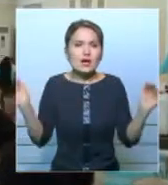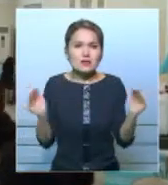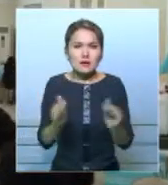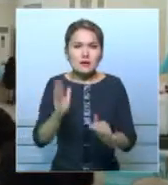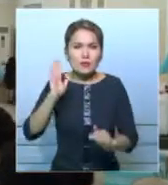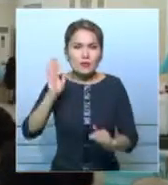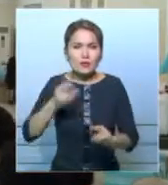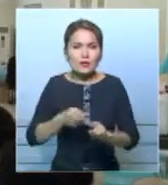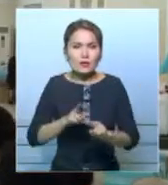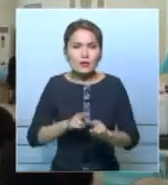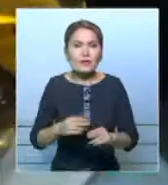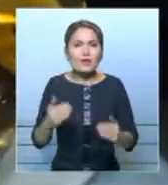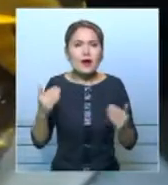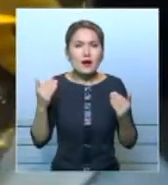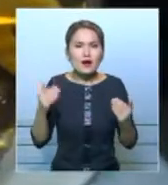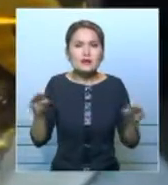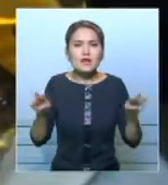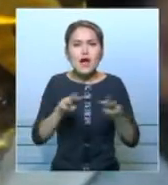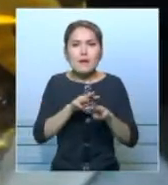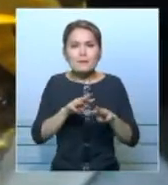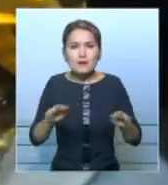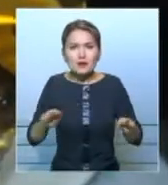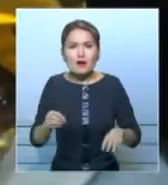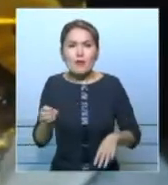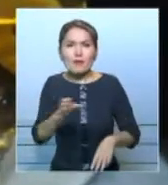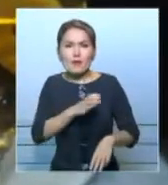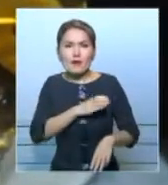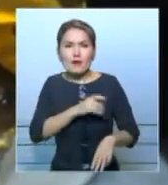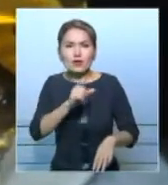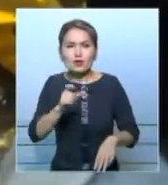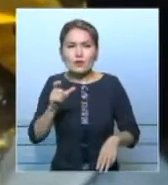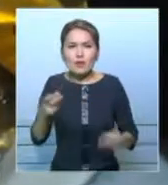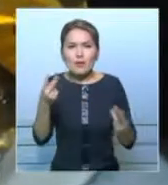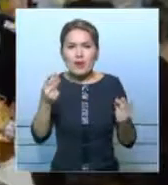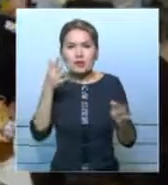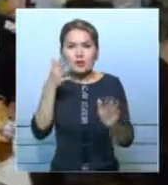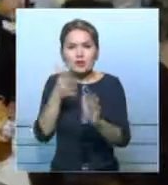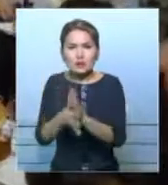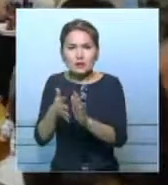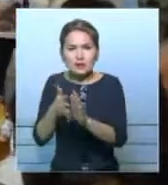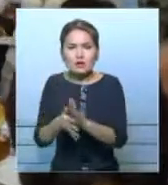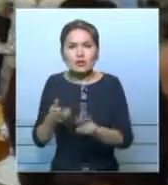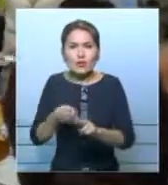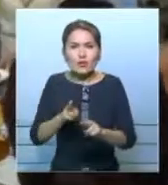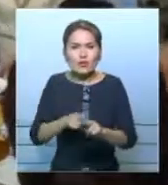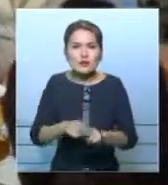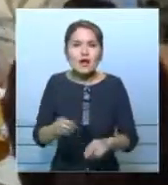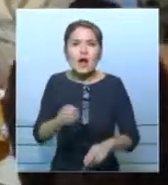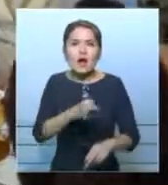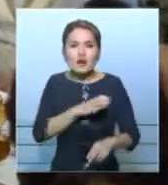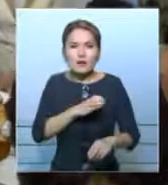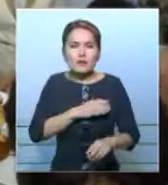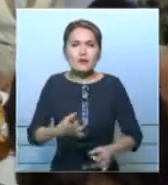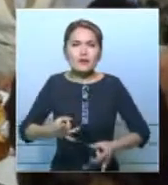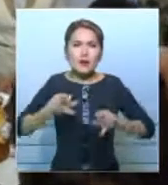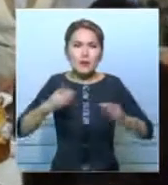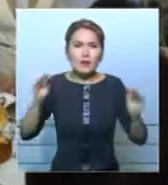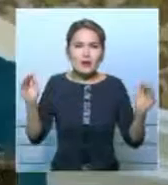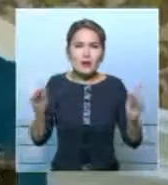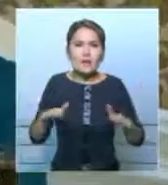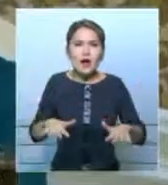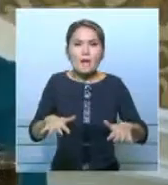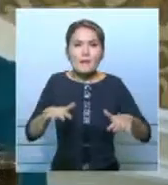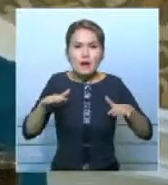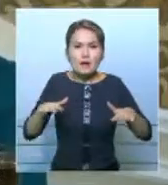жасағанға құмар. Тіпті шенеуніктердің тойы бірнеше күнге созылған мерекеге айналады. Осындай қымбат шараларды қысқарту үшін парламент